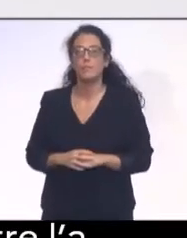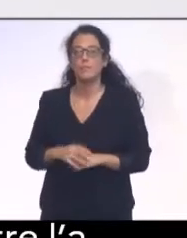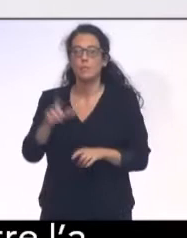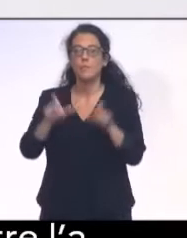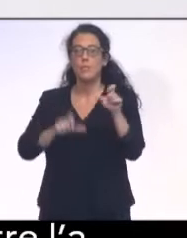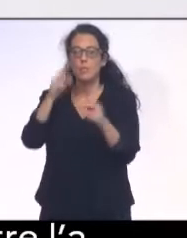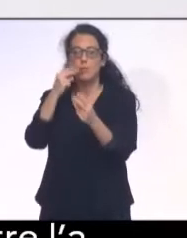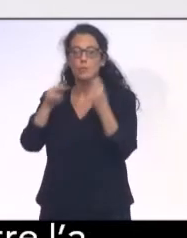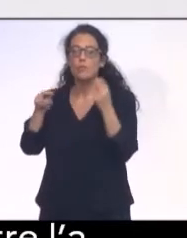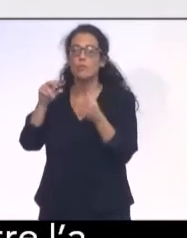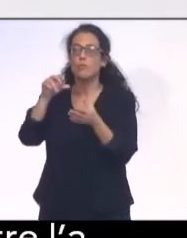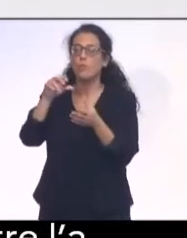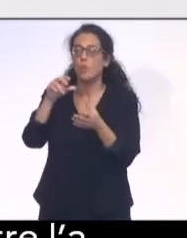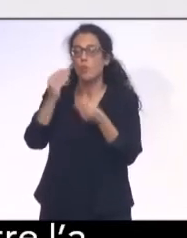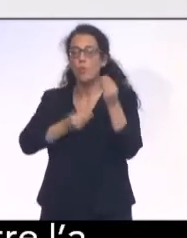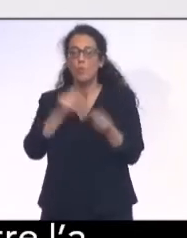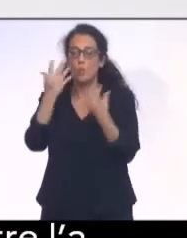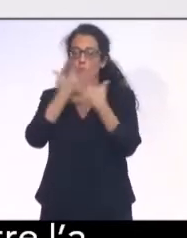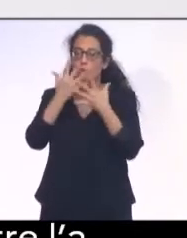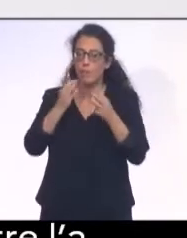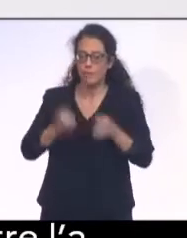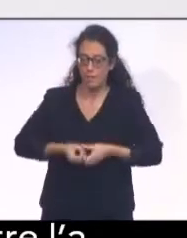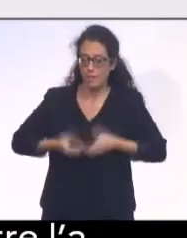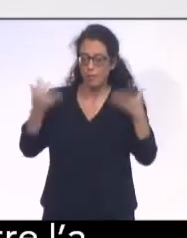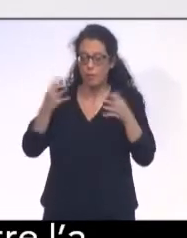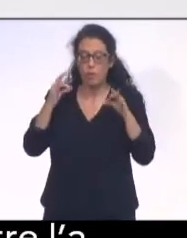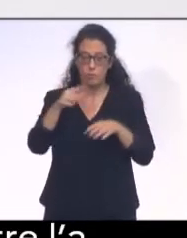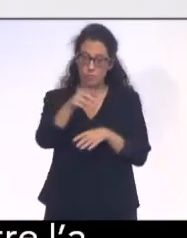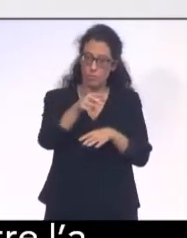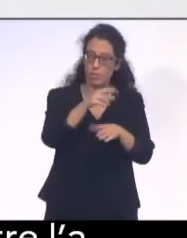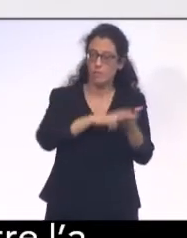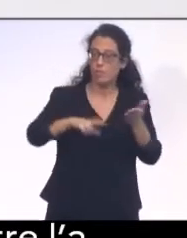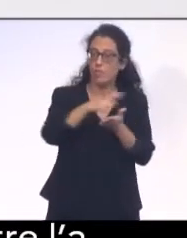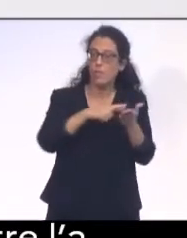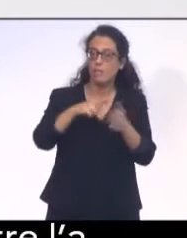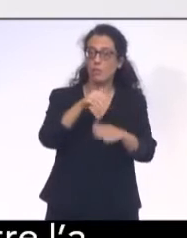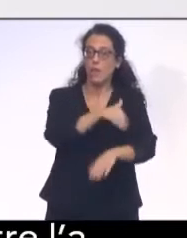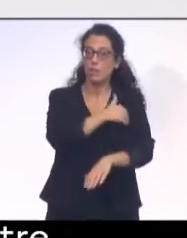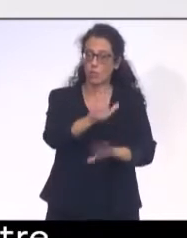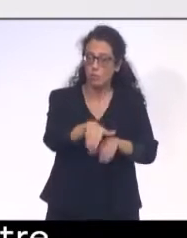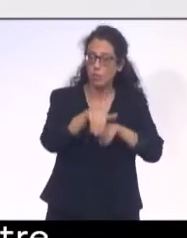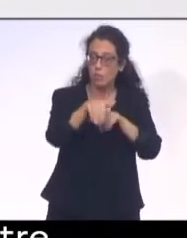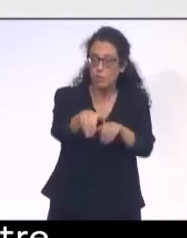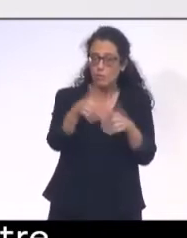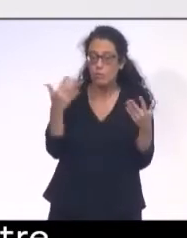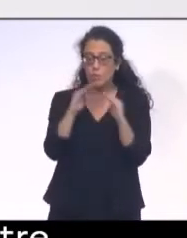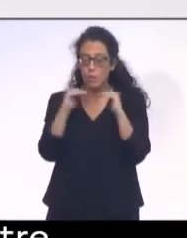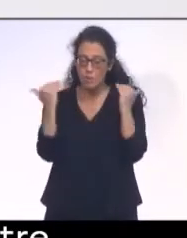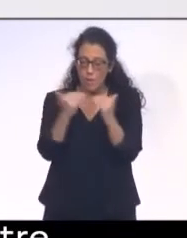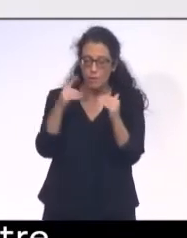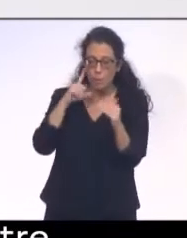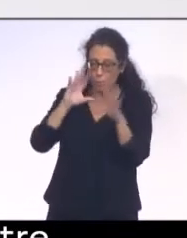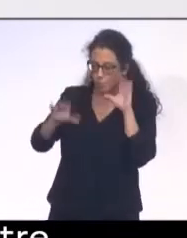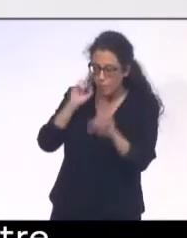neurodéveloppement, les agences régionales de santé continueront bien le déploiement sur l'ensemble du territoire national des plateformes de repérage et